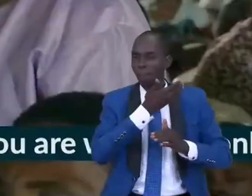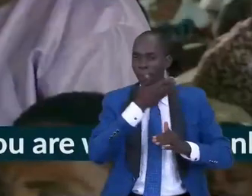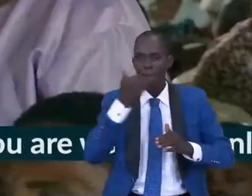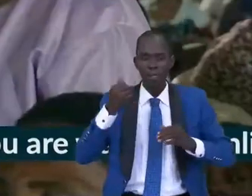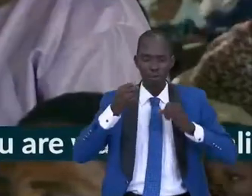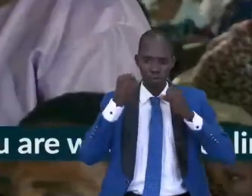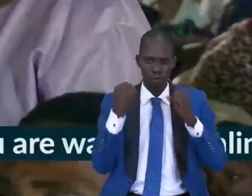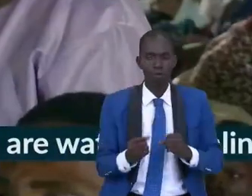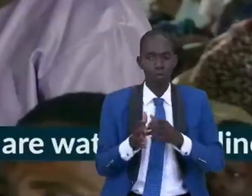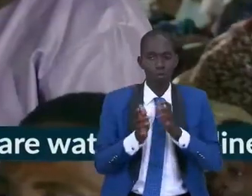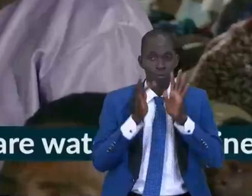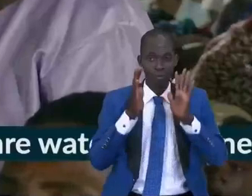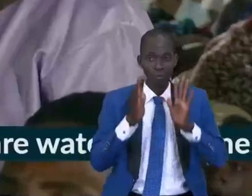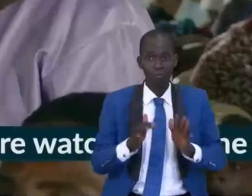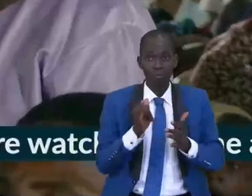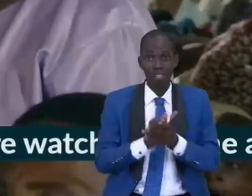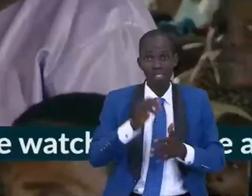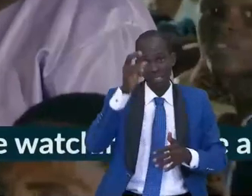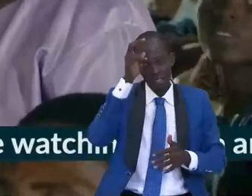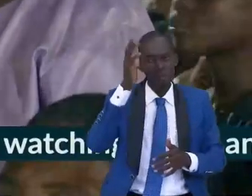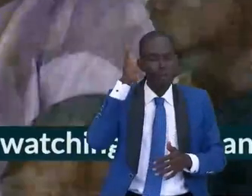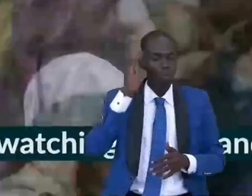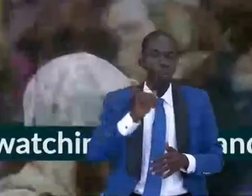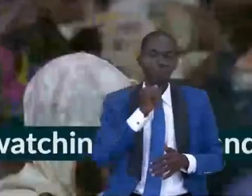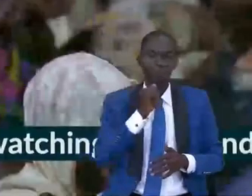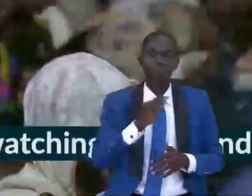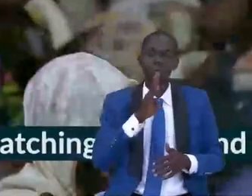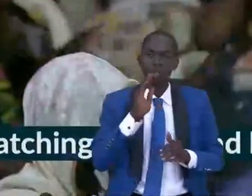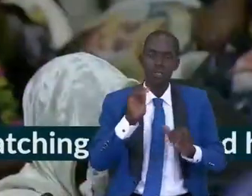Celui qui a donné sa vie au Seigneur ne ment plus.